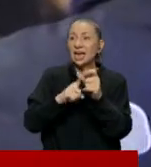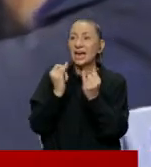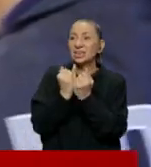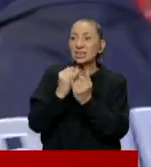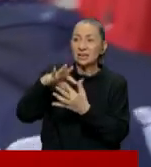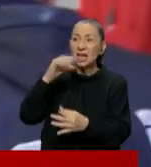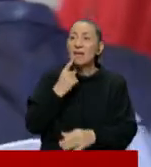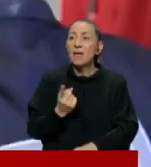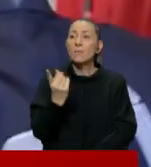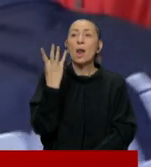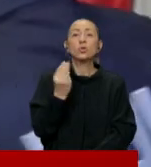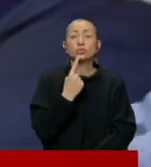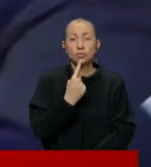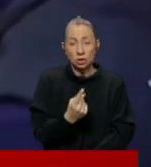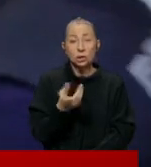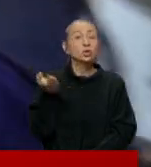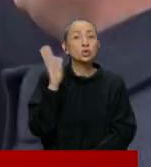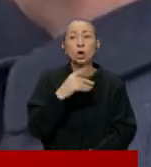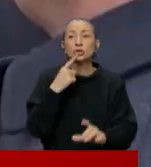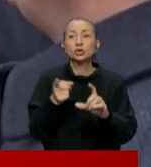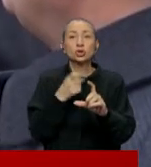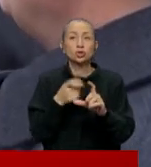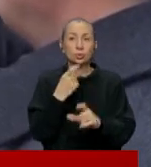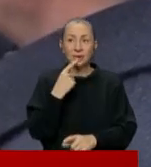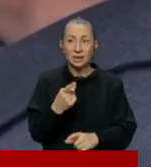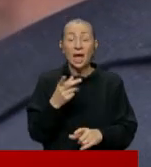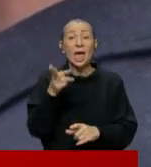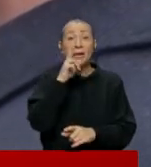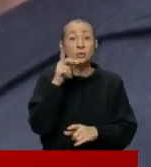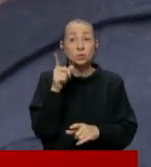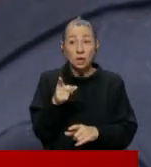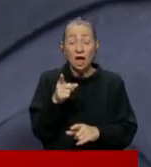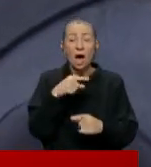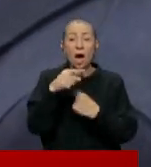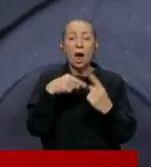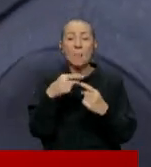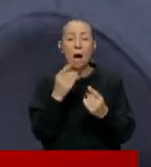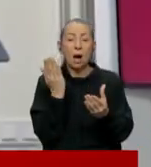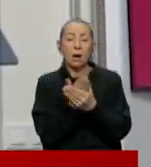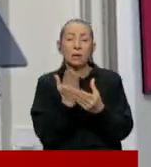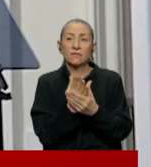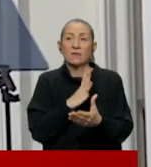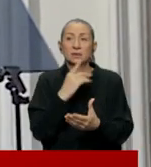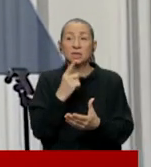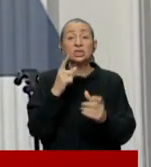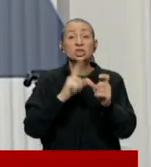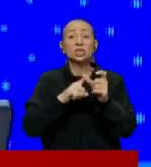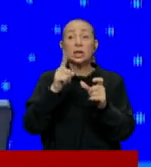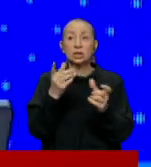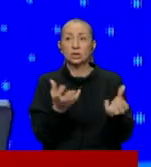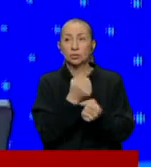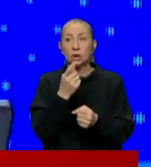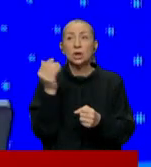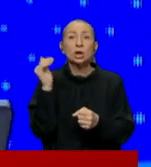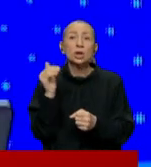hakkında ihbar olduğunu söyledi, sonra soruşturma dedi. En sonunda da arama kaydı olduğunu söyledi. Çataklı'yı savundu.